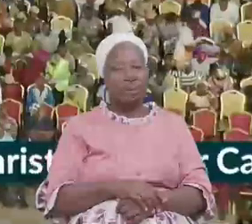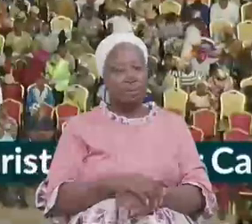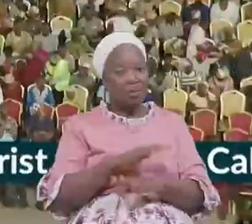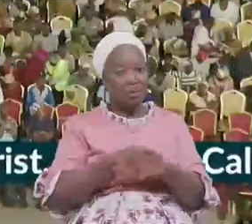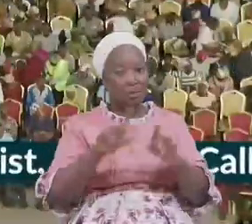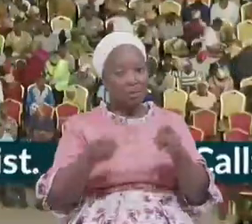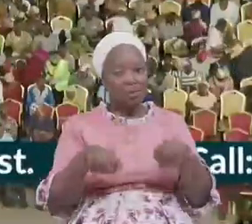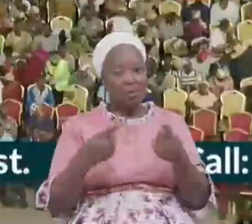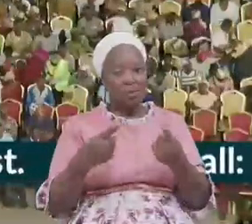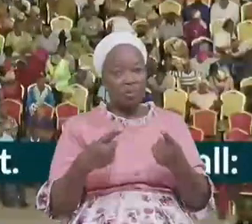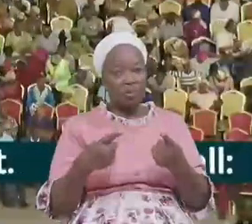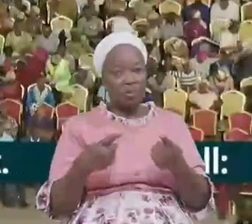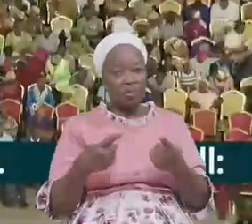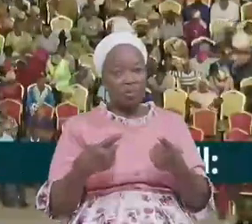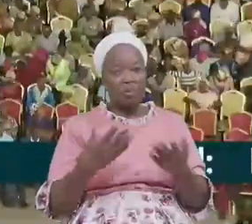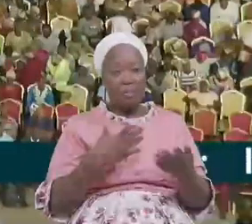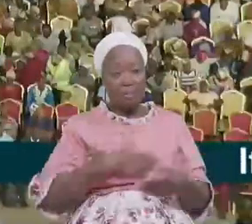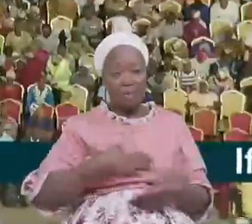Ne partez pas encore.